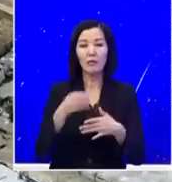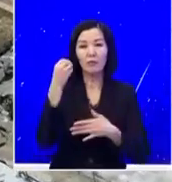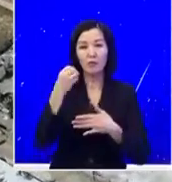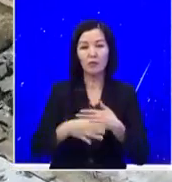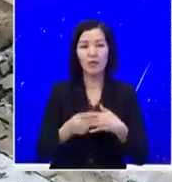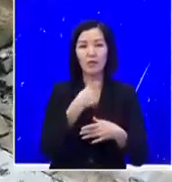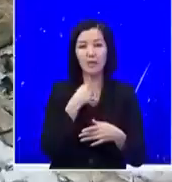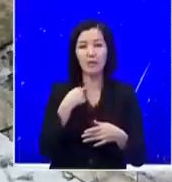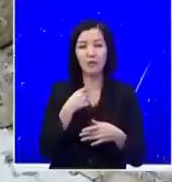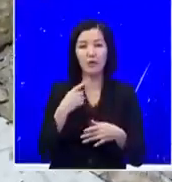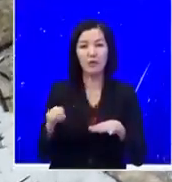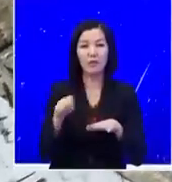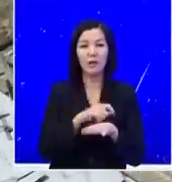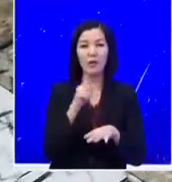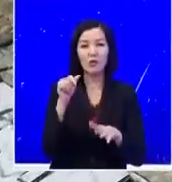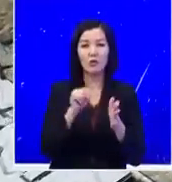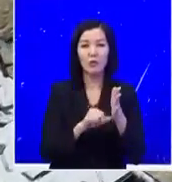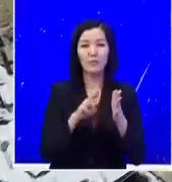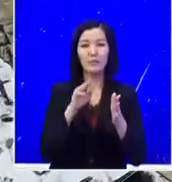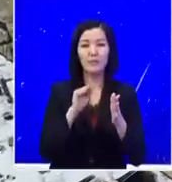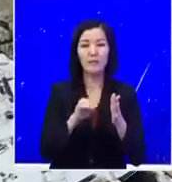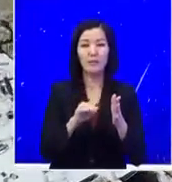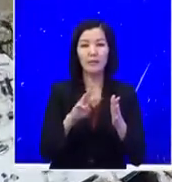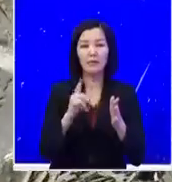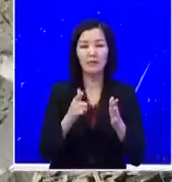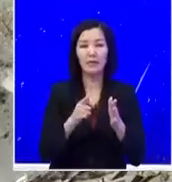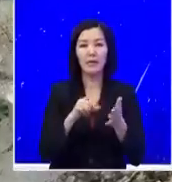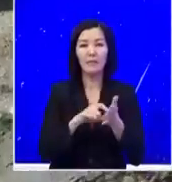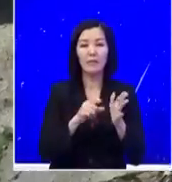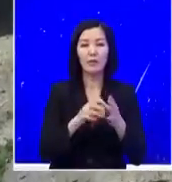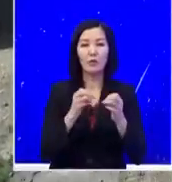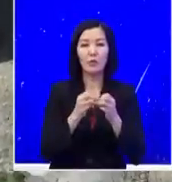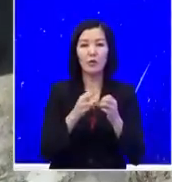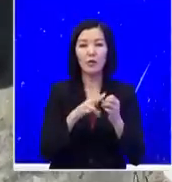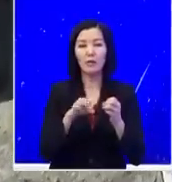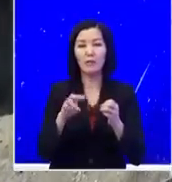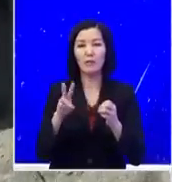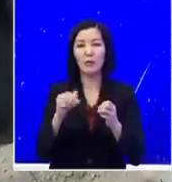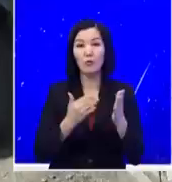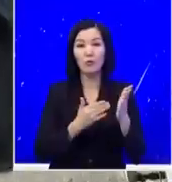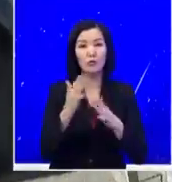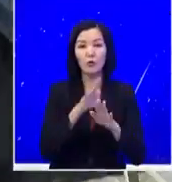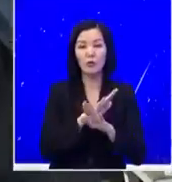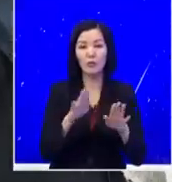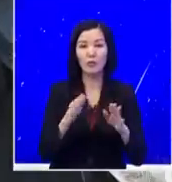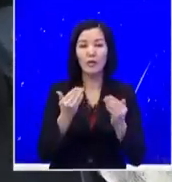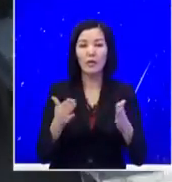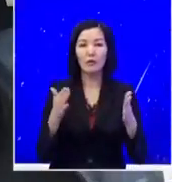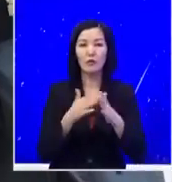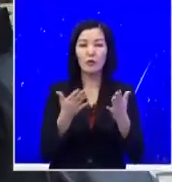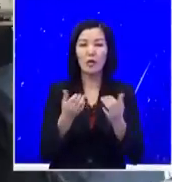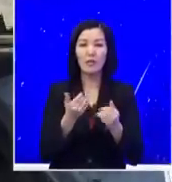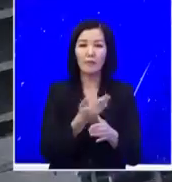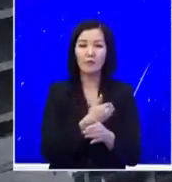орталығында шаршы метрі 160 мың теңгеге бағаланады. Пәтер құны 12 миллион теңгеден аспайды. Қазір үй алам деген